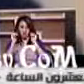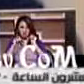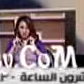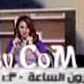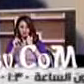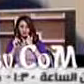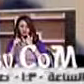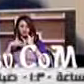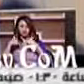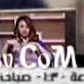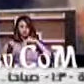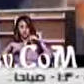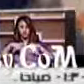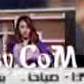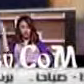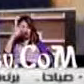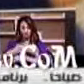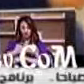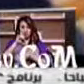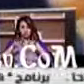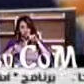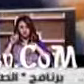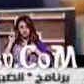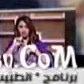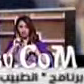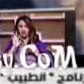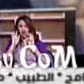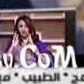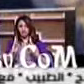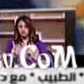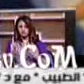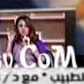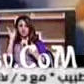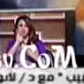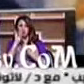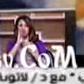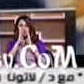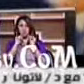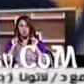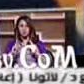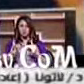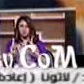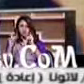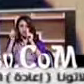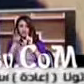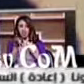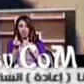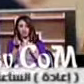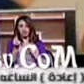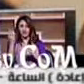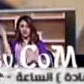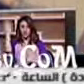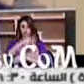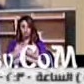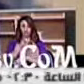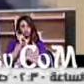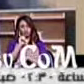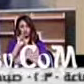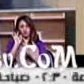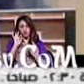تقطع الطرقات ايد واحده تعمرها البلد ولا تقطع مترو الانفا